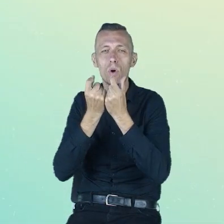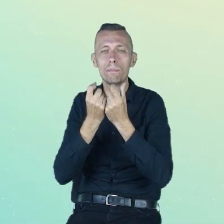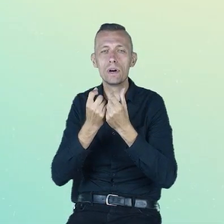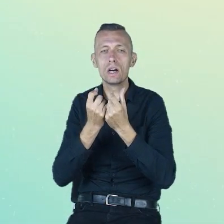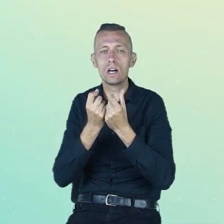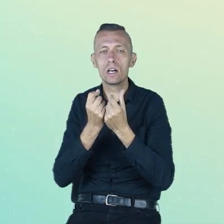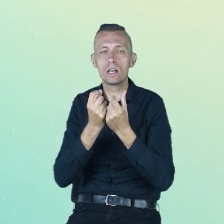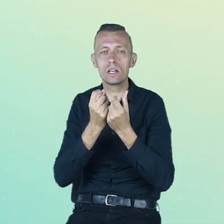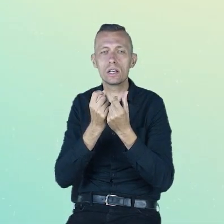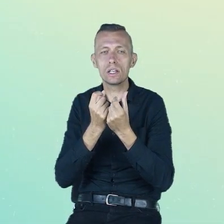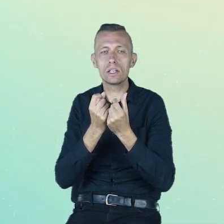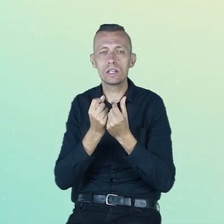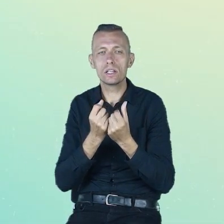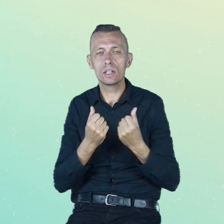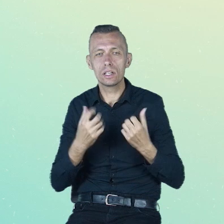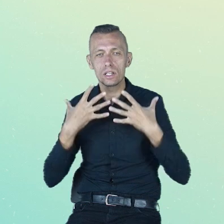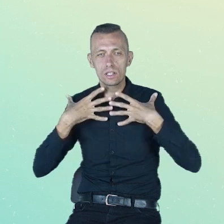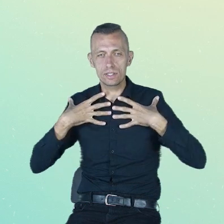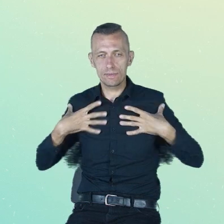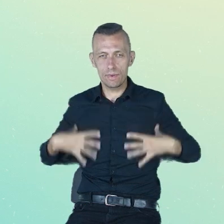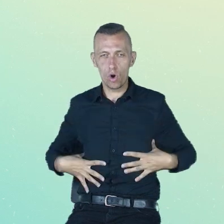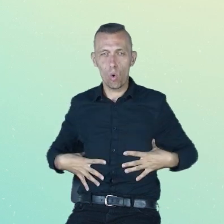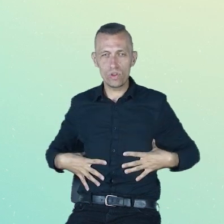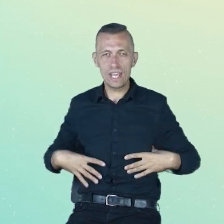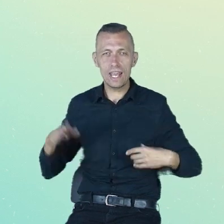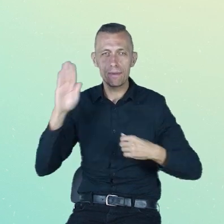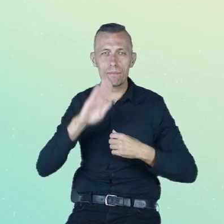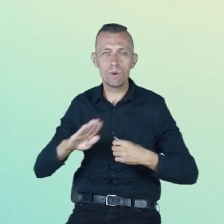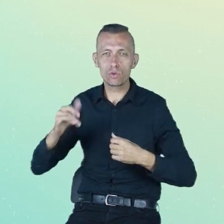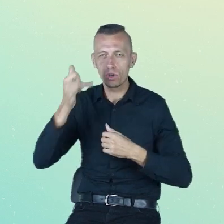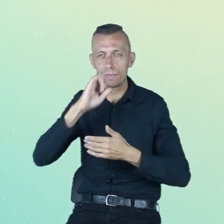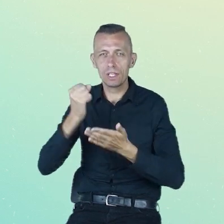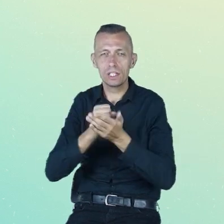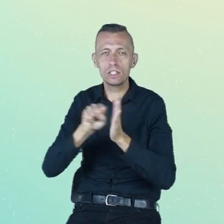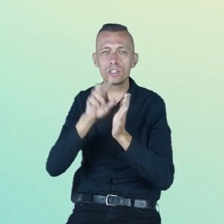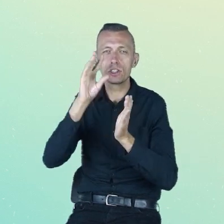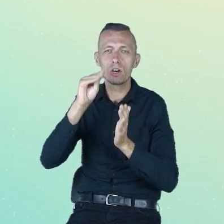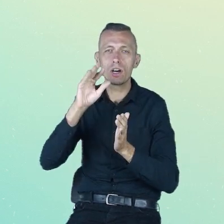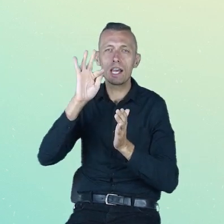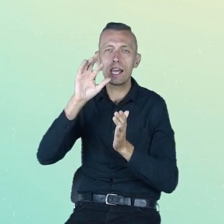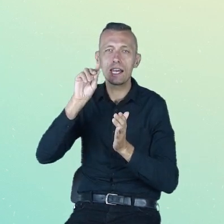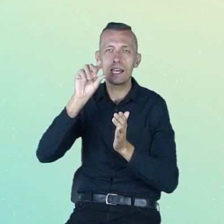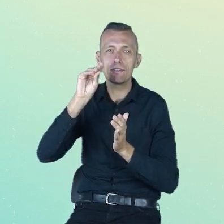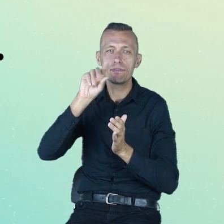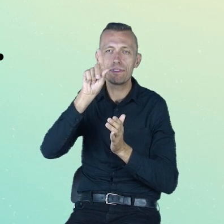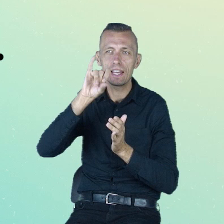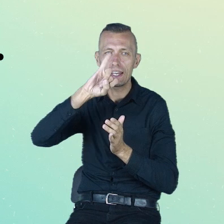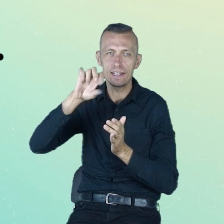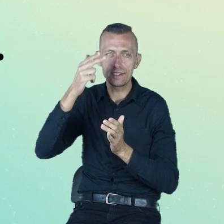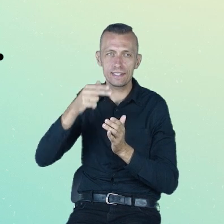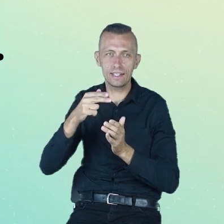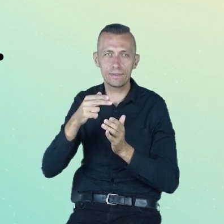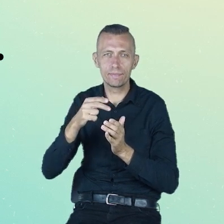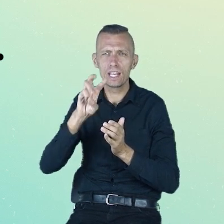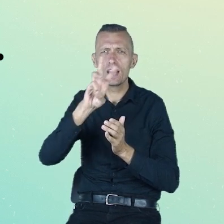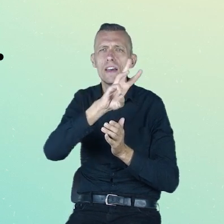liście do Efezjan w 6 rozdziale, wiersze od 11 do 18, czytamy takie słowa. Włóżcie na siebie pełną zbroję